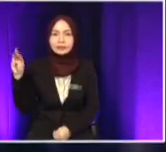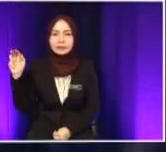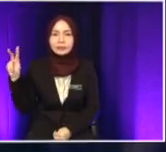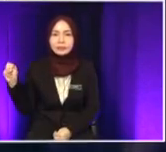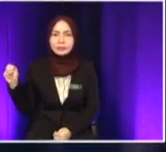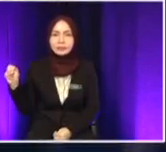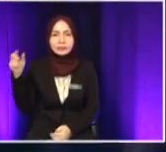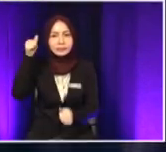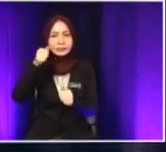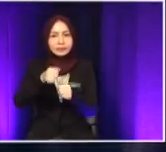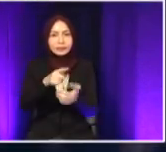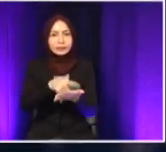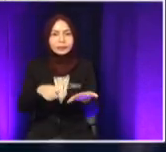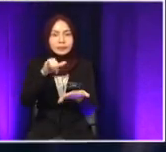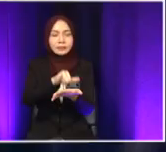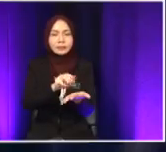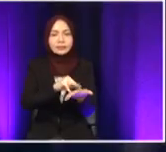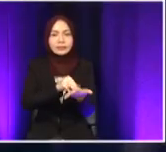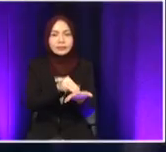itu maksudnya